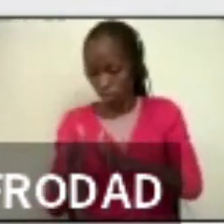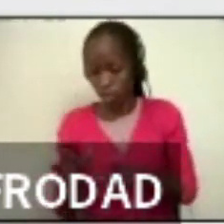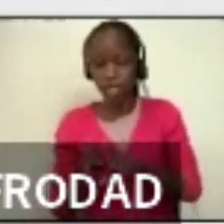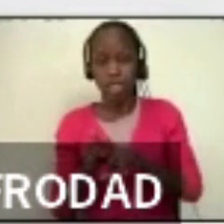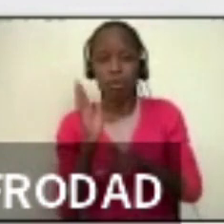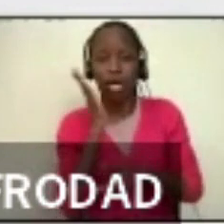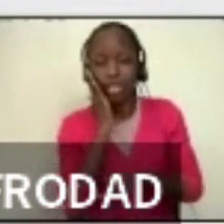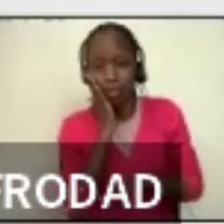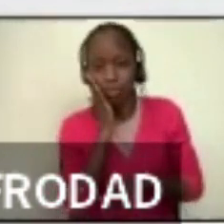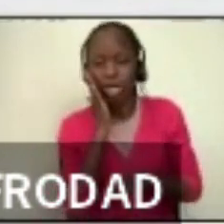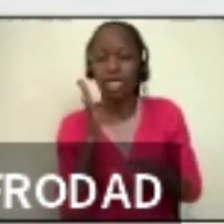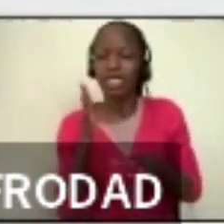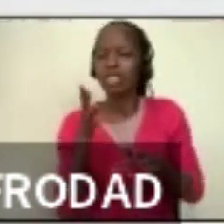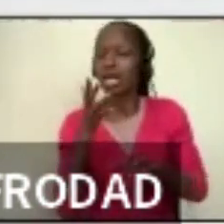dur.